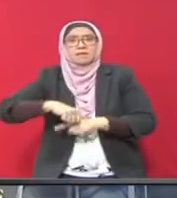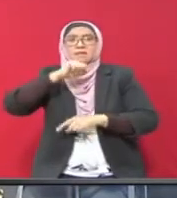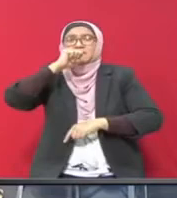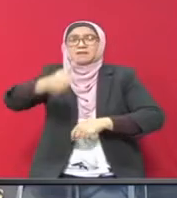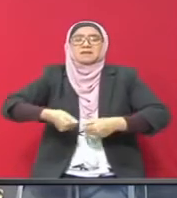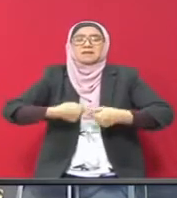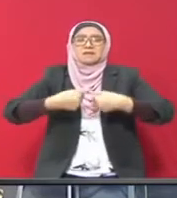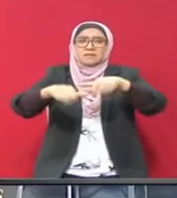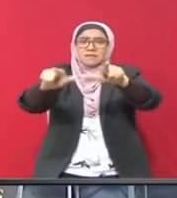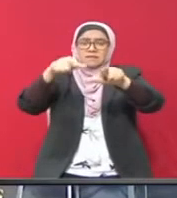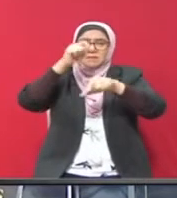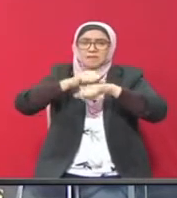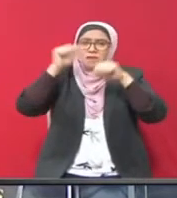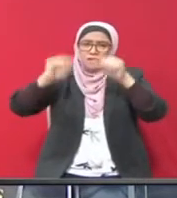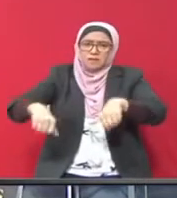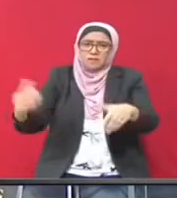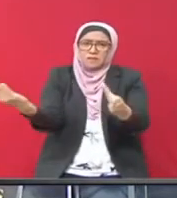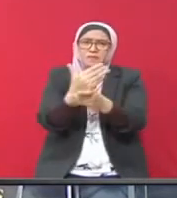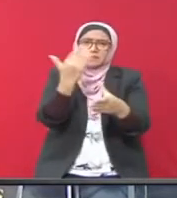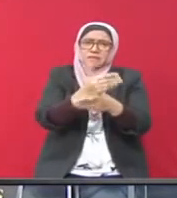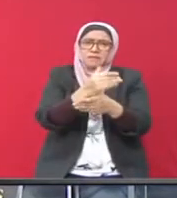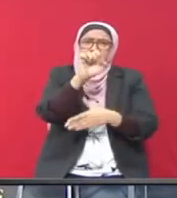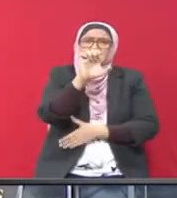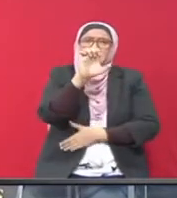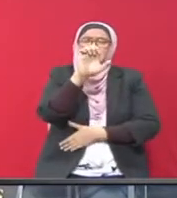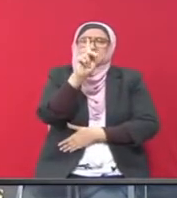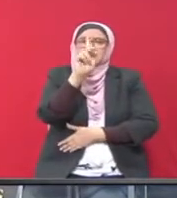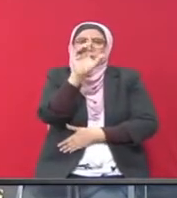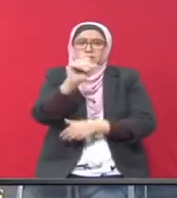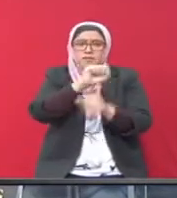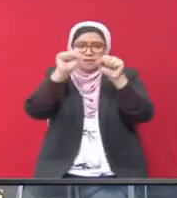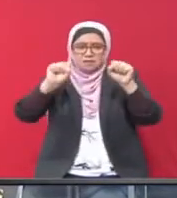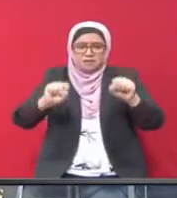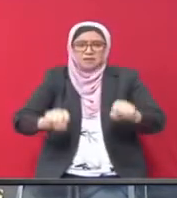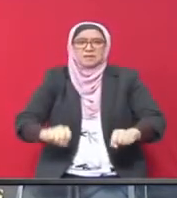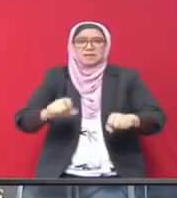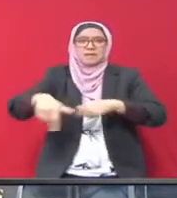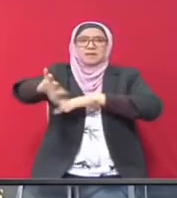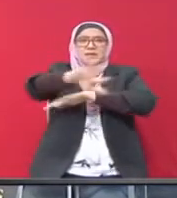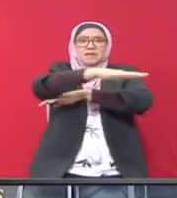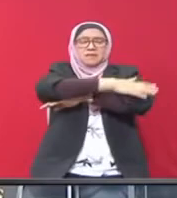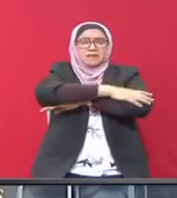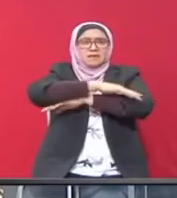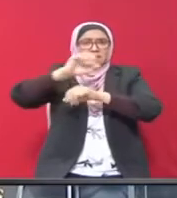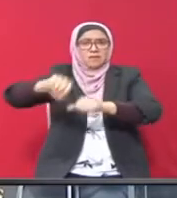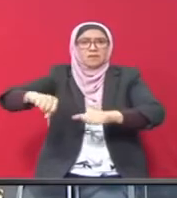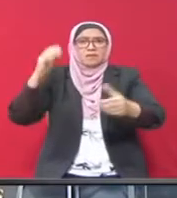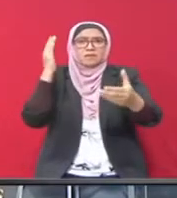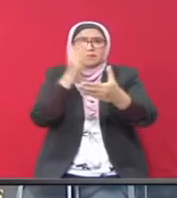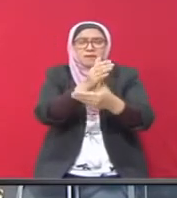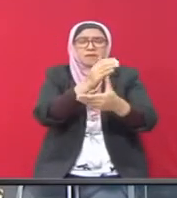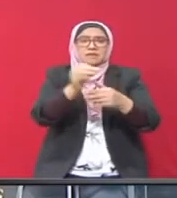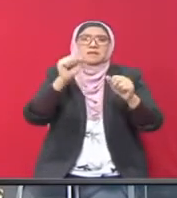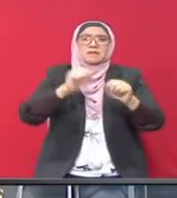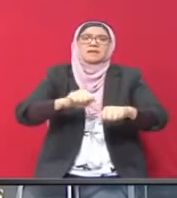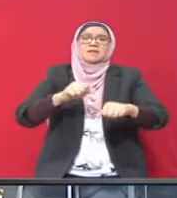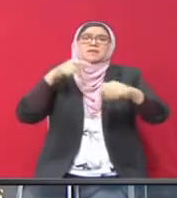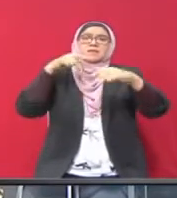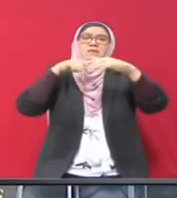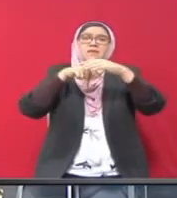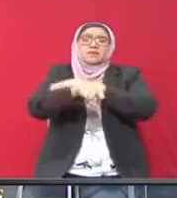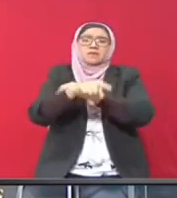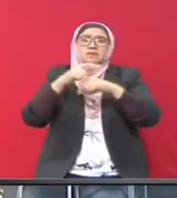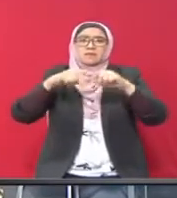menjejaskan ekosistem Terumbu Rumbai kehidupan laut yang sudah pasti akan mengancam malah membunuh kelestarian hidup Allah